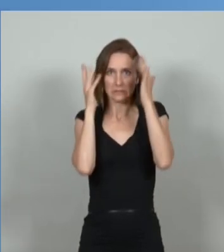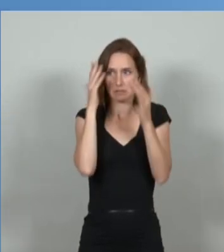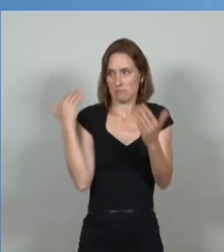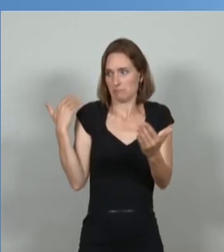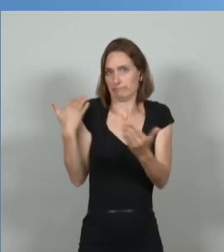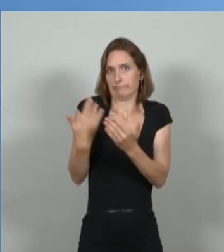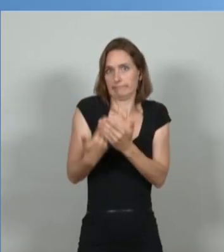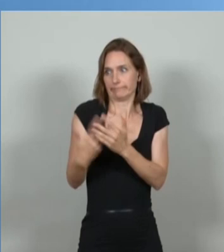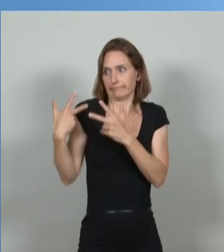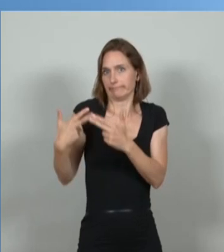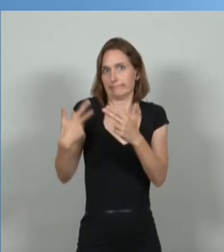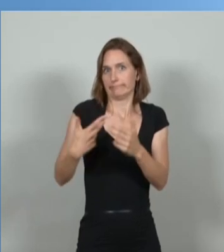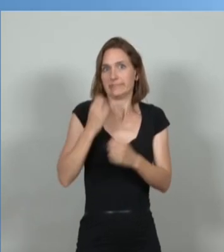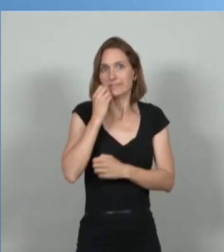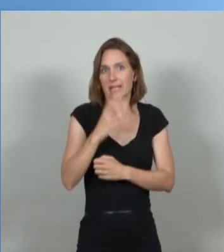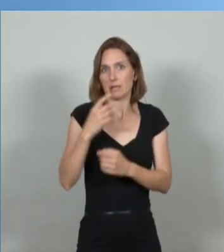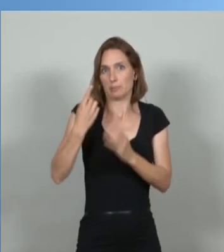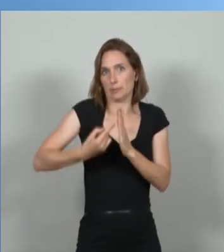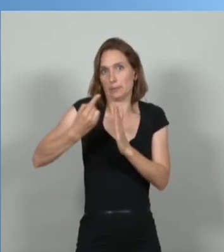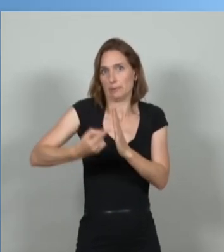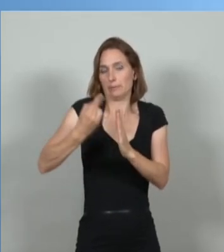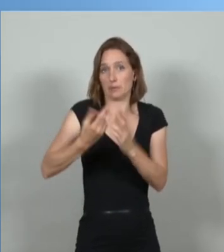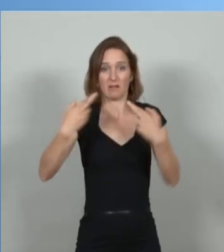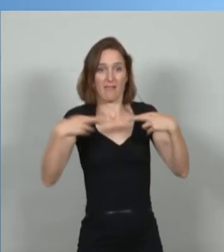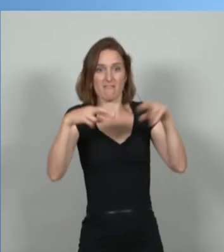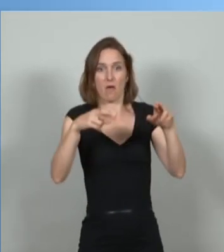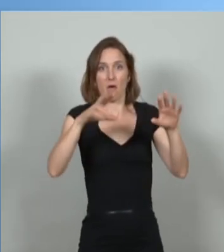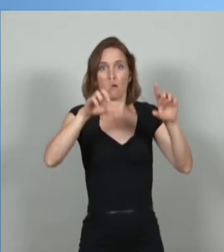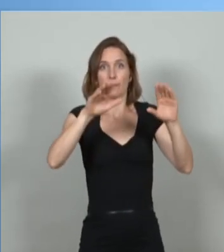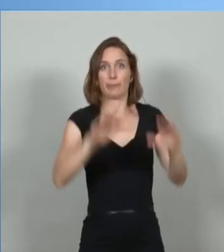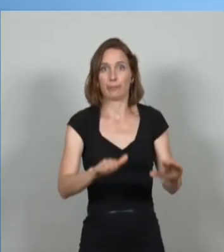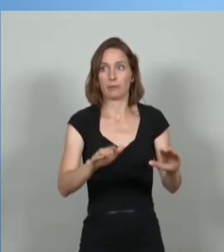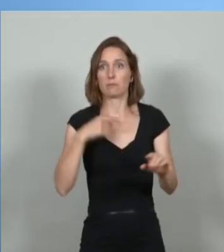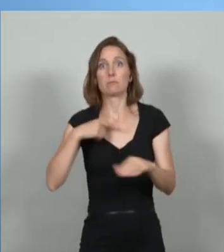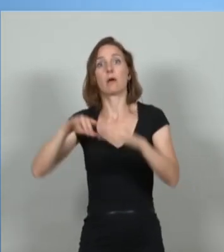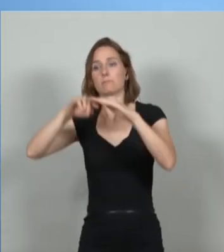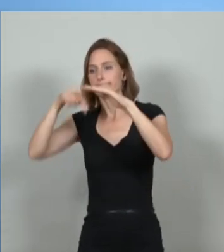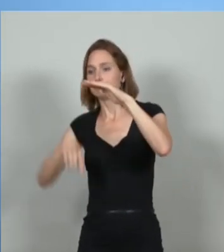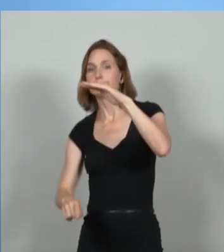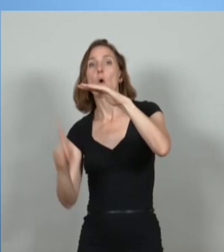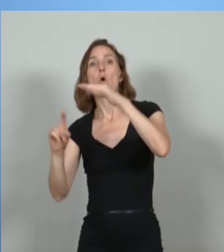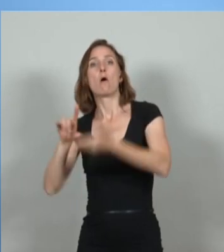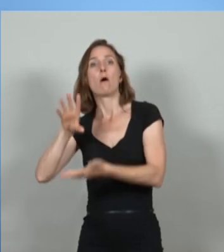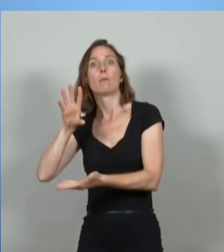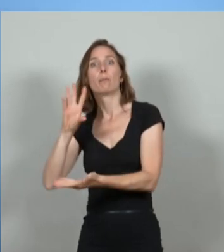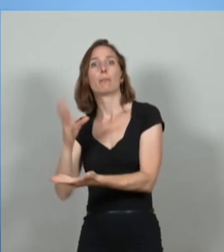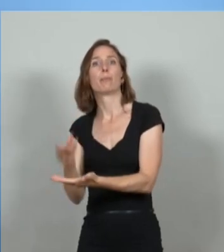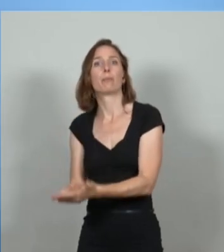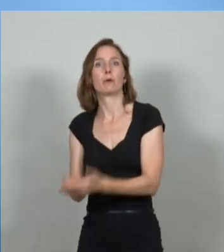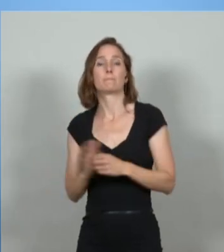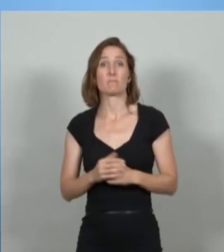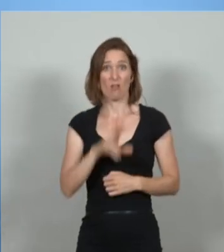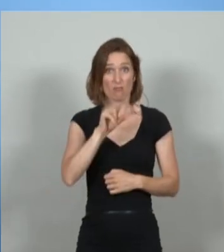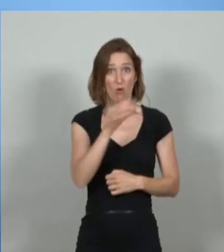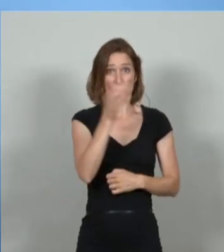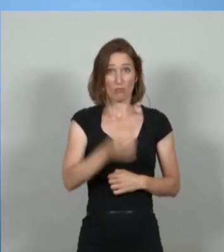ou l'affaiblissement des niveaux des cours d'eau et des nappes phréatiques 30% de l'eau utilisée dans le monde sert à la production de produits d'origine animale